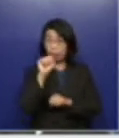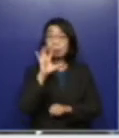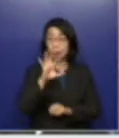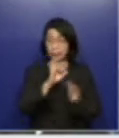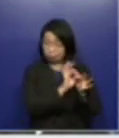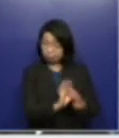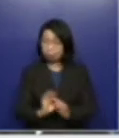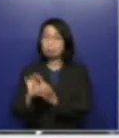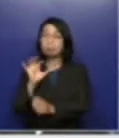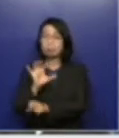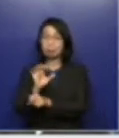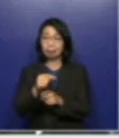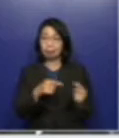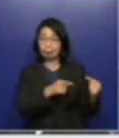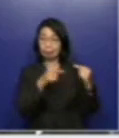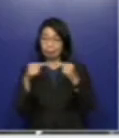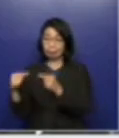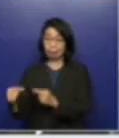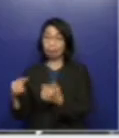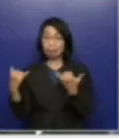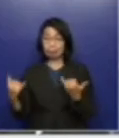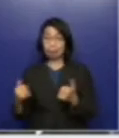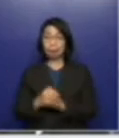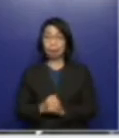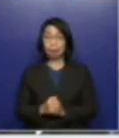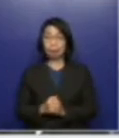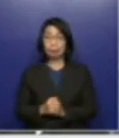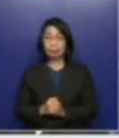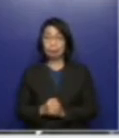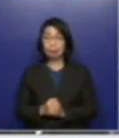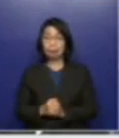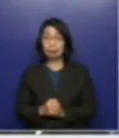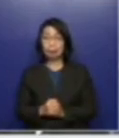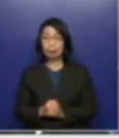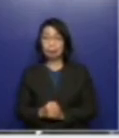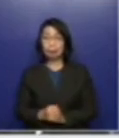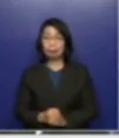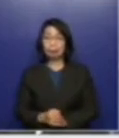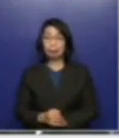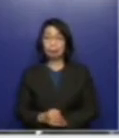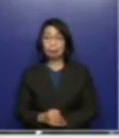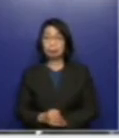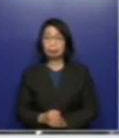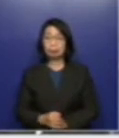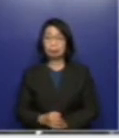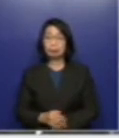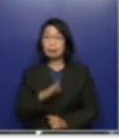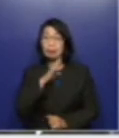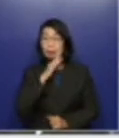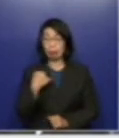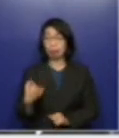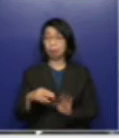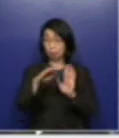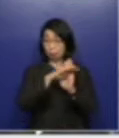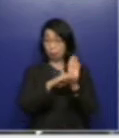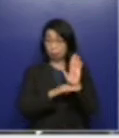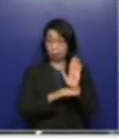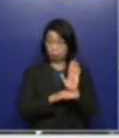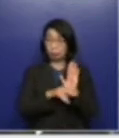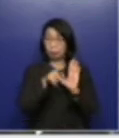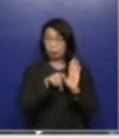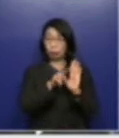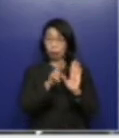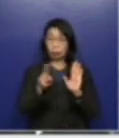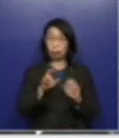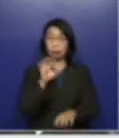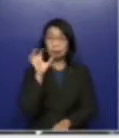าจจะมีท่านประธานอย่าสงสัยแล้วถ้าไม่มีคำสั่งนี้ไม่อาศัยกฎหมายฉบับนี้ไม่อาศัยพระราชกฎนี้แล้วจะเอาอะไรมาเป็นหลักในการควบคุมมีครับท่านนั้นครับ